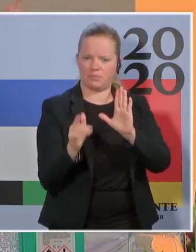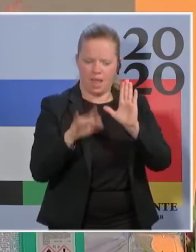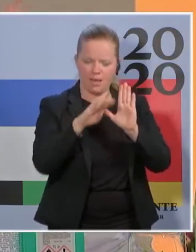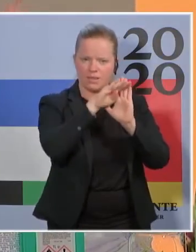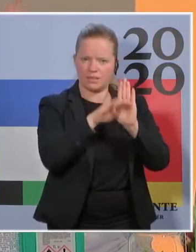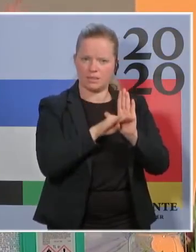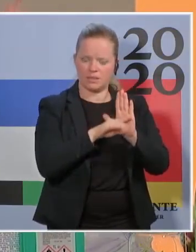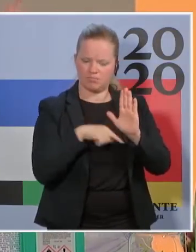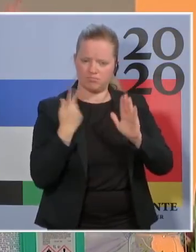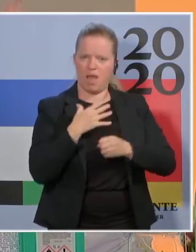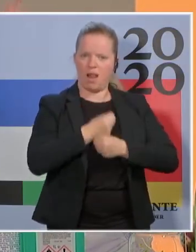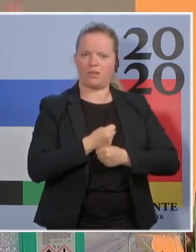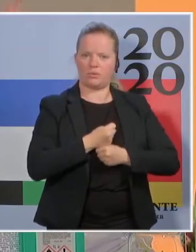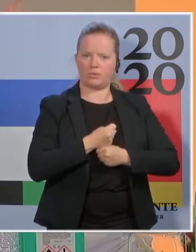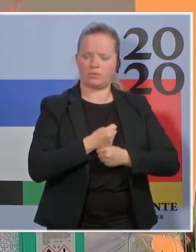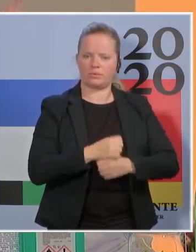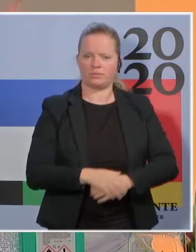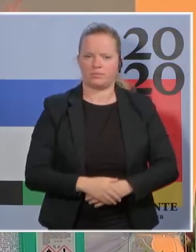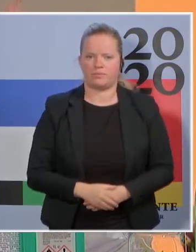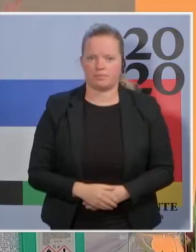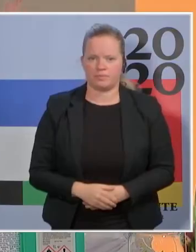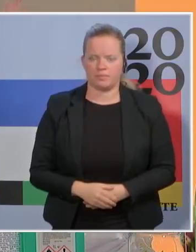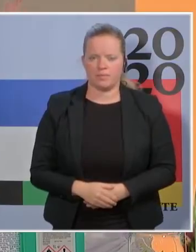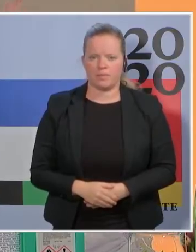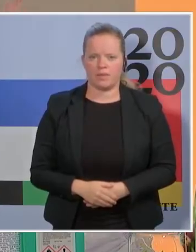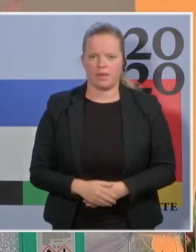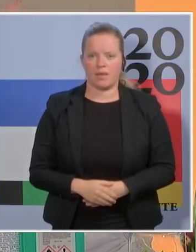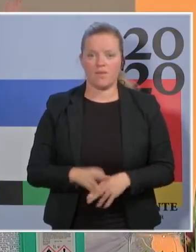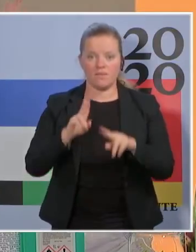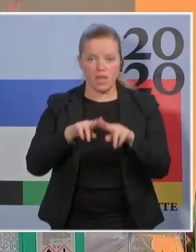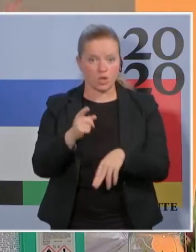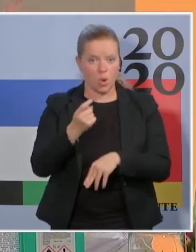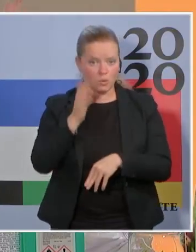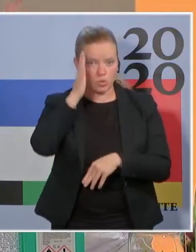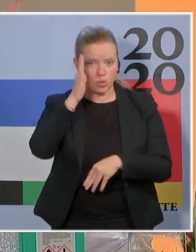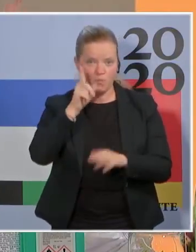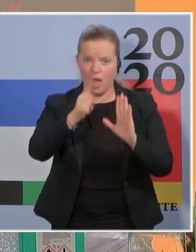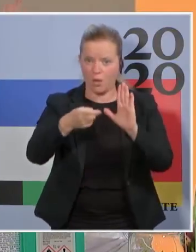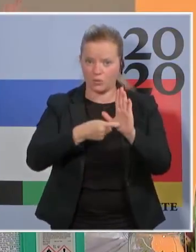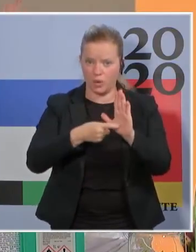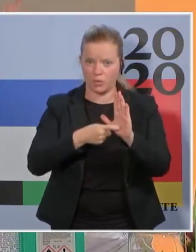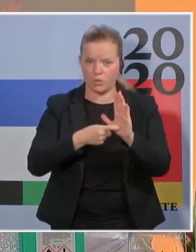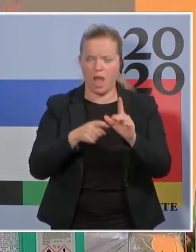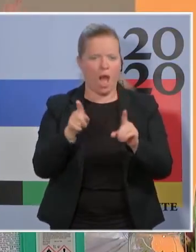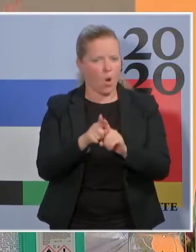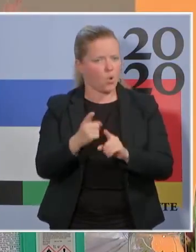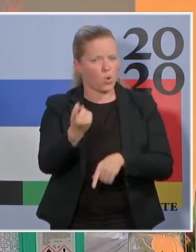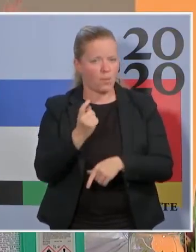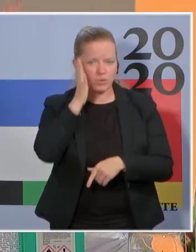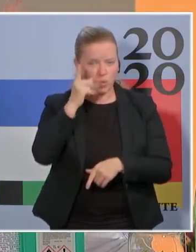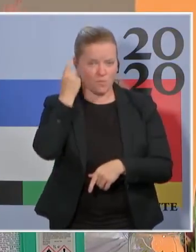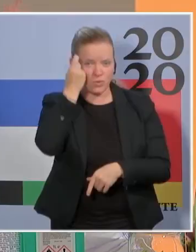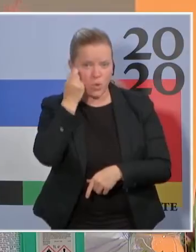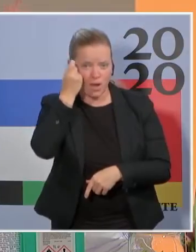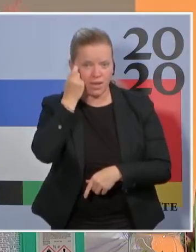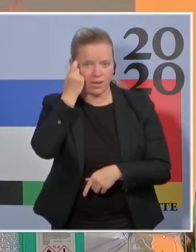und durch unsere Haltung. Wenn uns etwas herausfordert, wenn uns etwas auch Sorge bereitet, dann